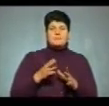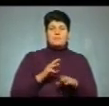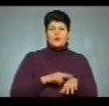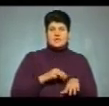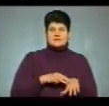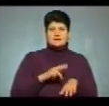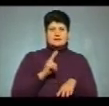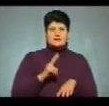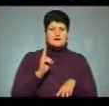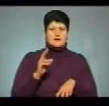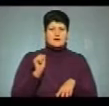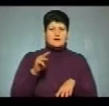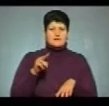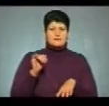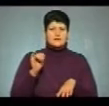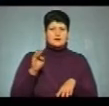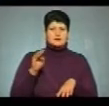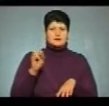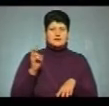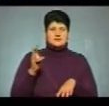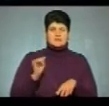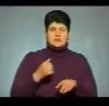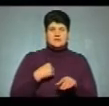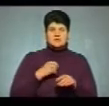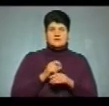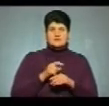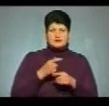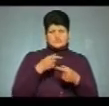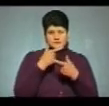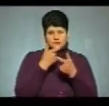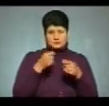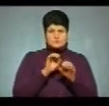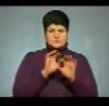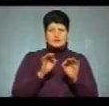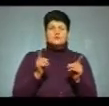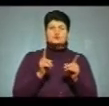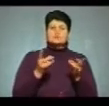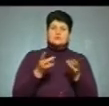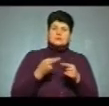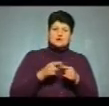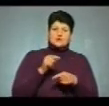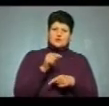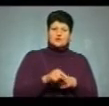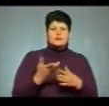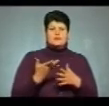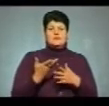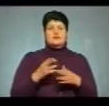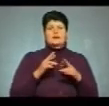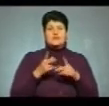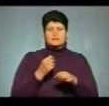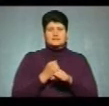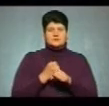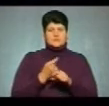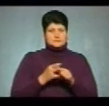поліції Ксенія Капітанська. Наша задача – максимально донести інформацію, який інструментарій потрібен для цього, який алгоритм запуску